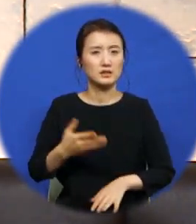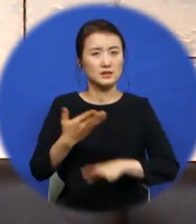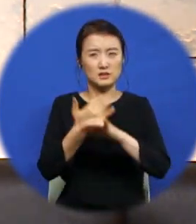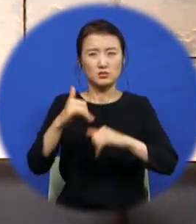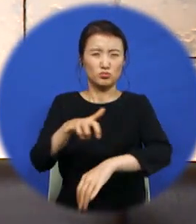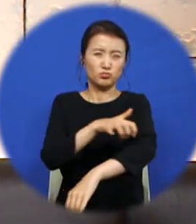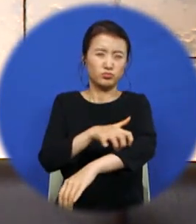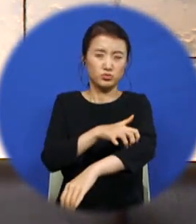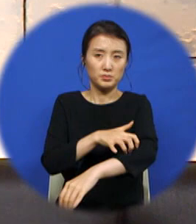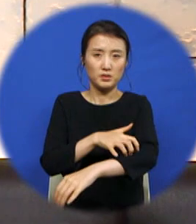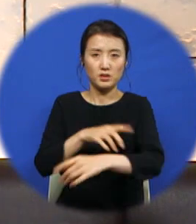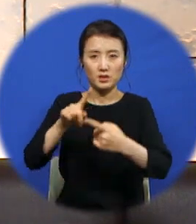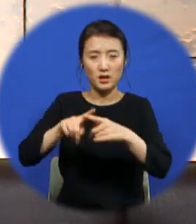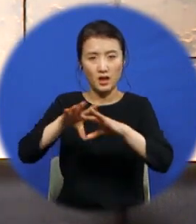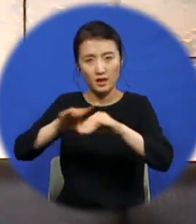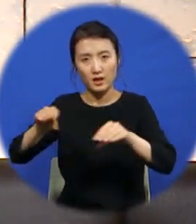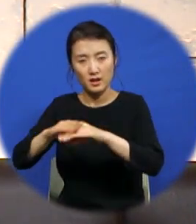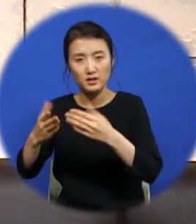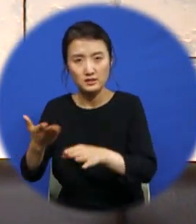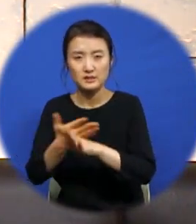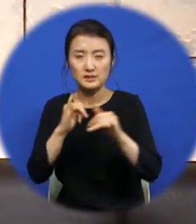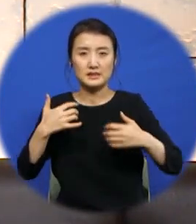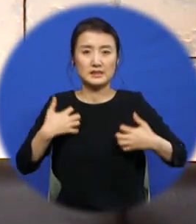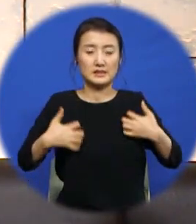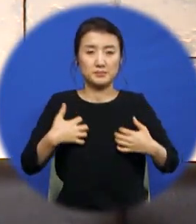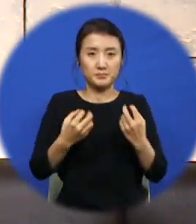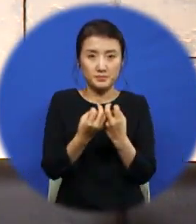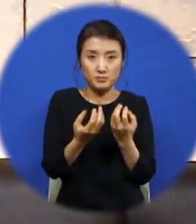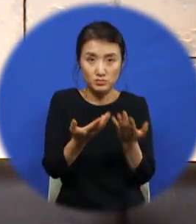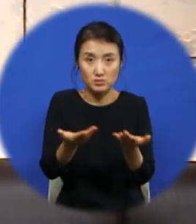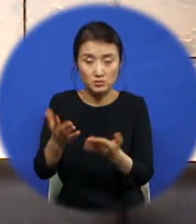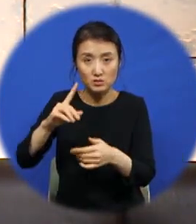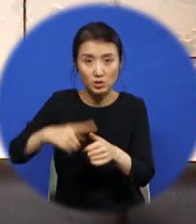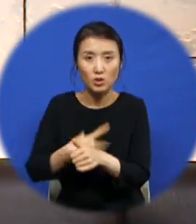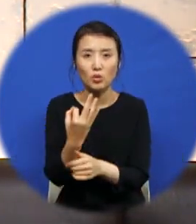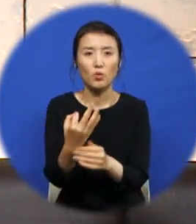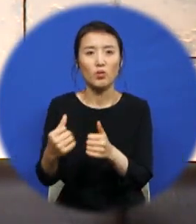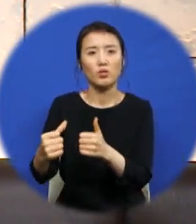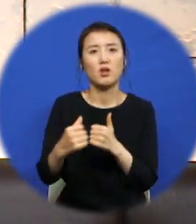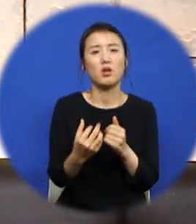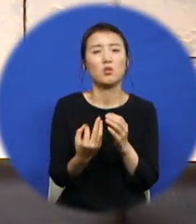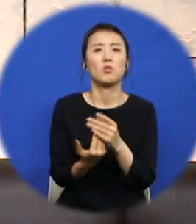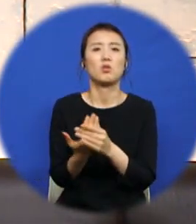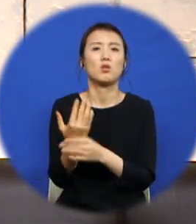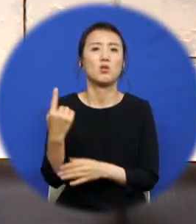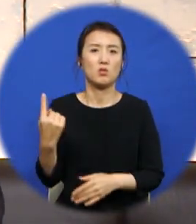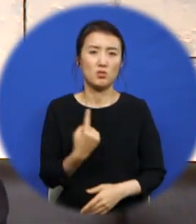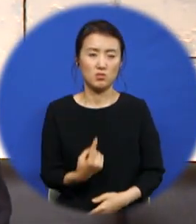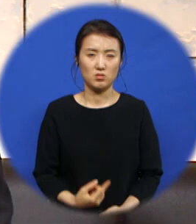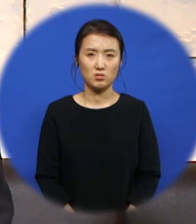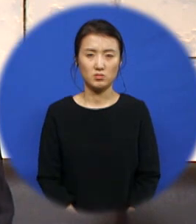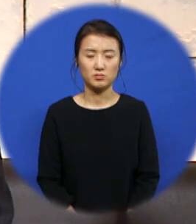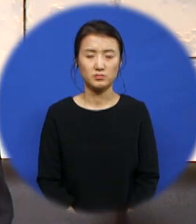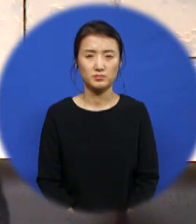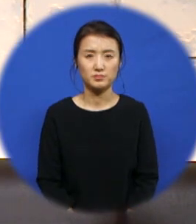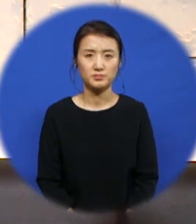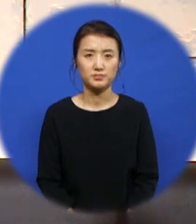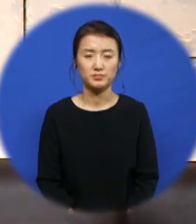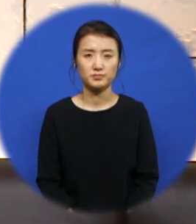제거 해주겠다 다른 사람을 기쁘게 해 주겠다 그렇게 하다보니 끝날 깝 예금 잔고가 늘어나 있는 거죠 예